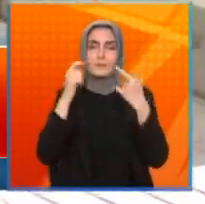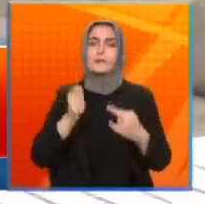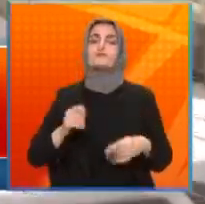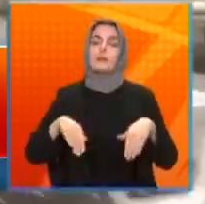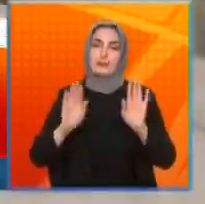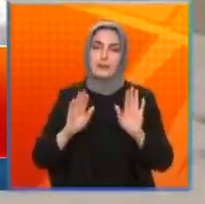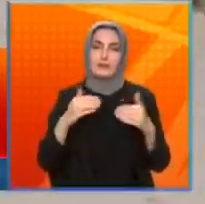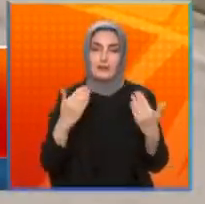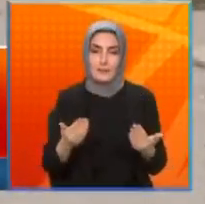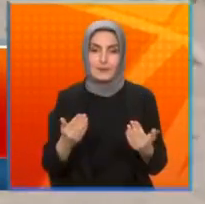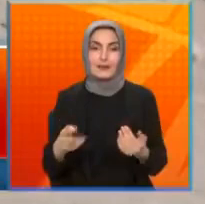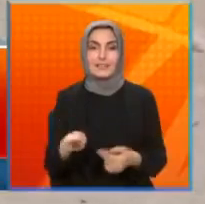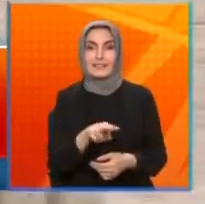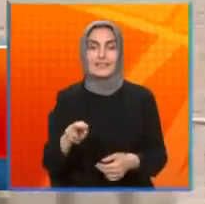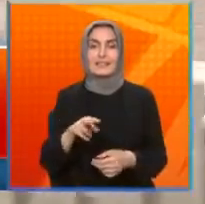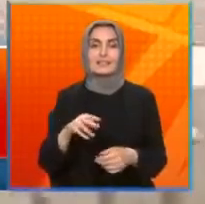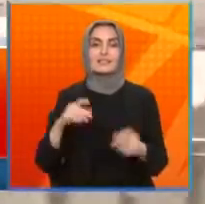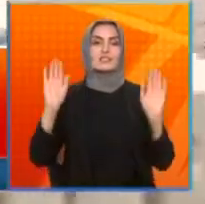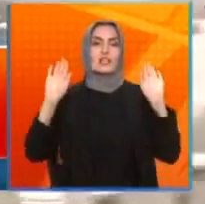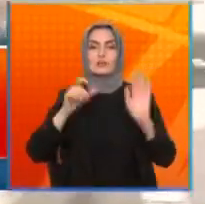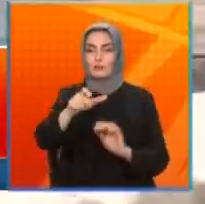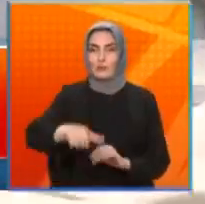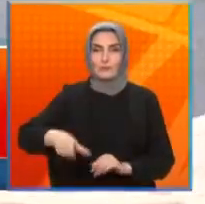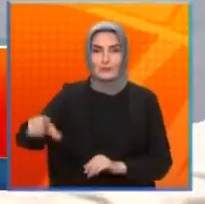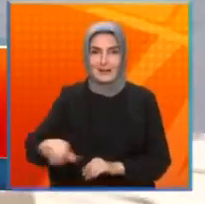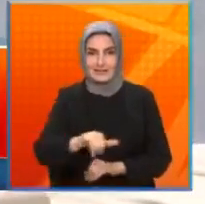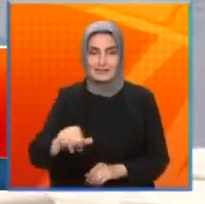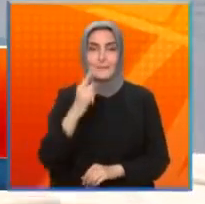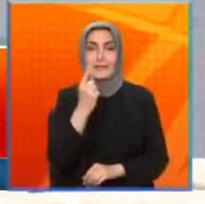şezlong arasında 1,5 metre olması gerekiyor.